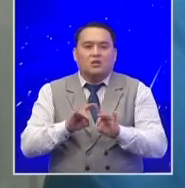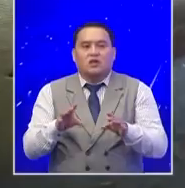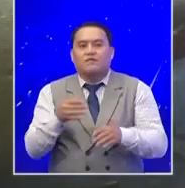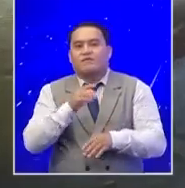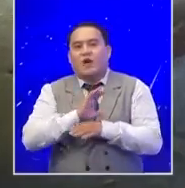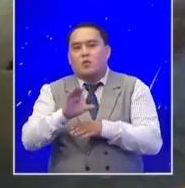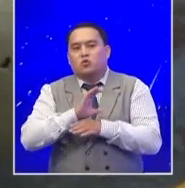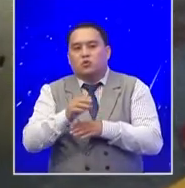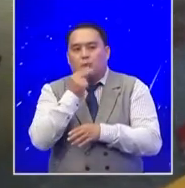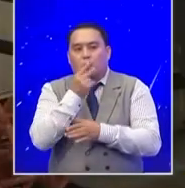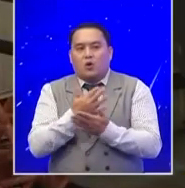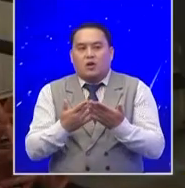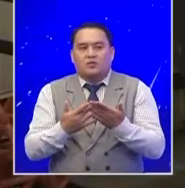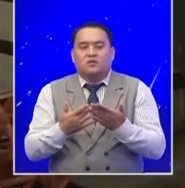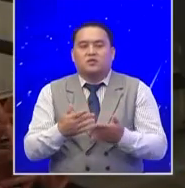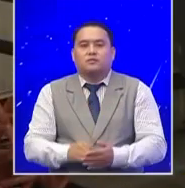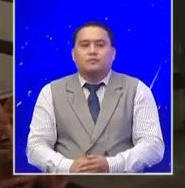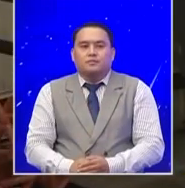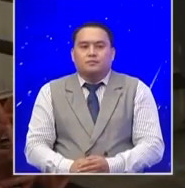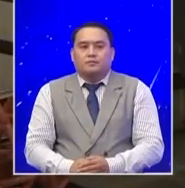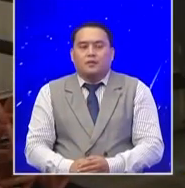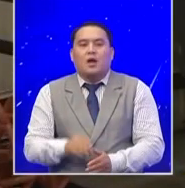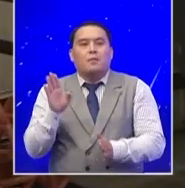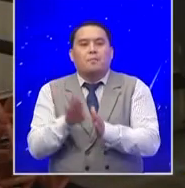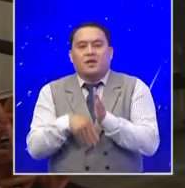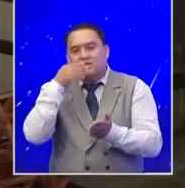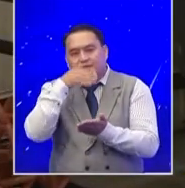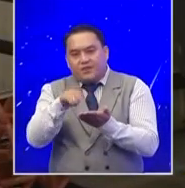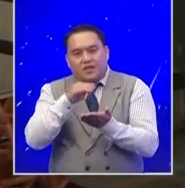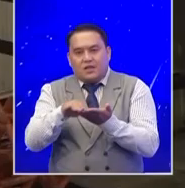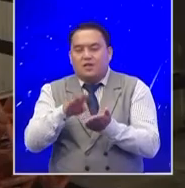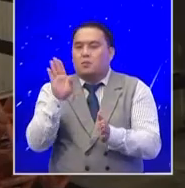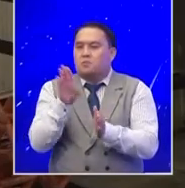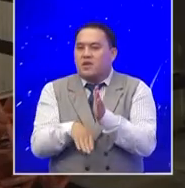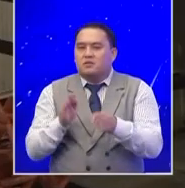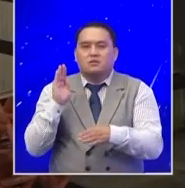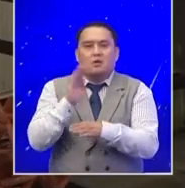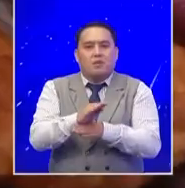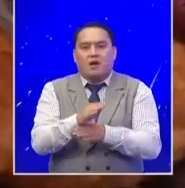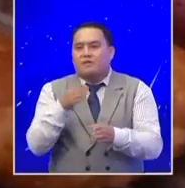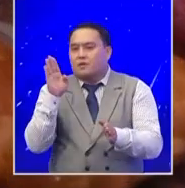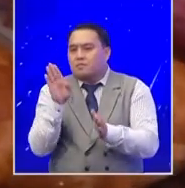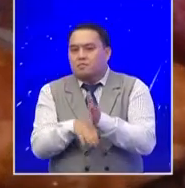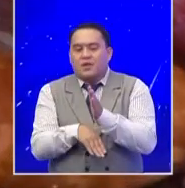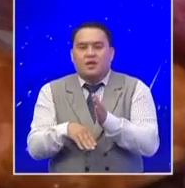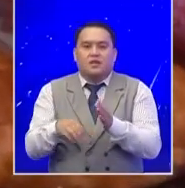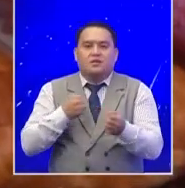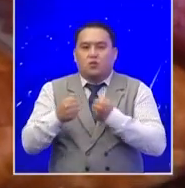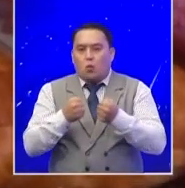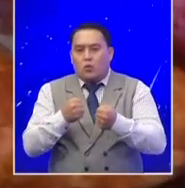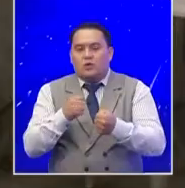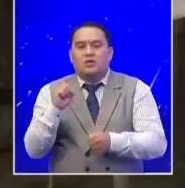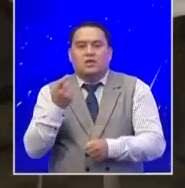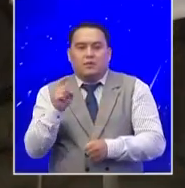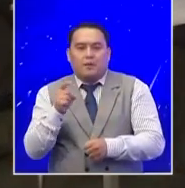выпускаемая продукция – халал. Мы работаем без свинины, без сои, без добавок, без различных там каких-то там загустителей, затвердителей. Со стороны